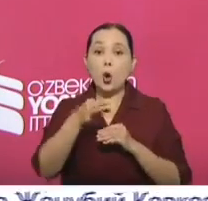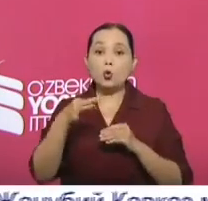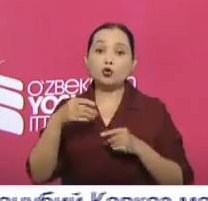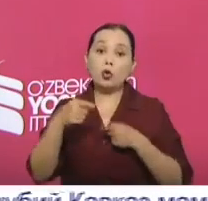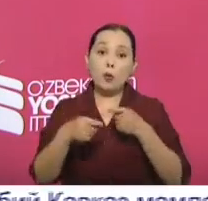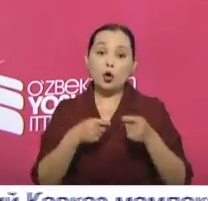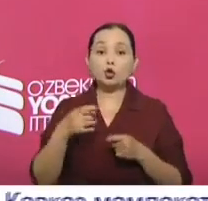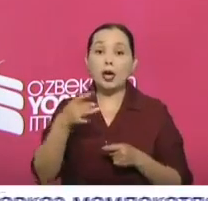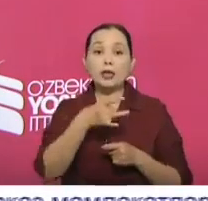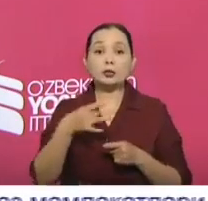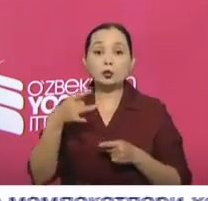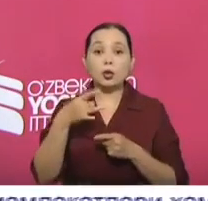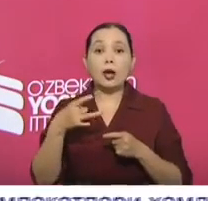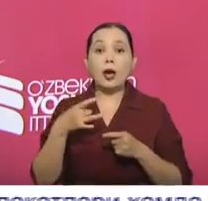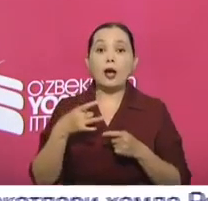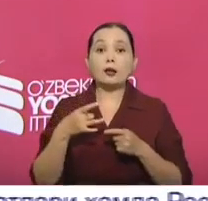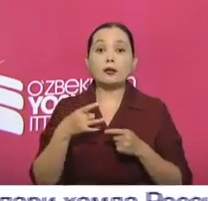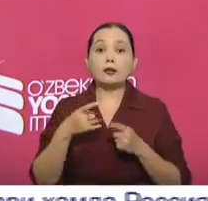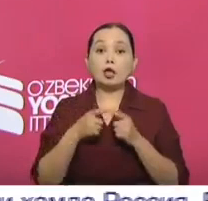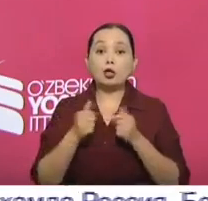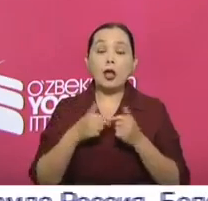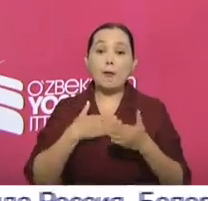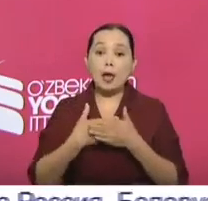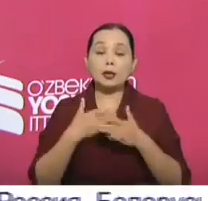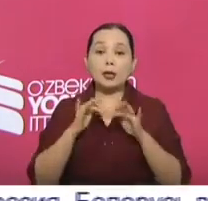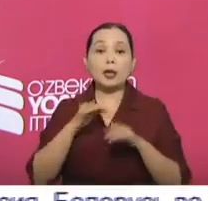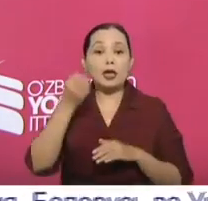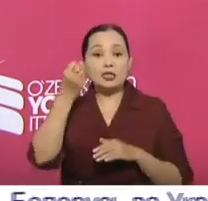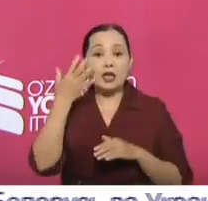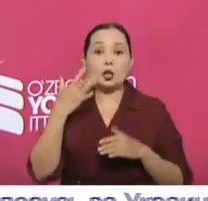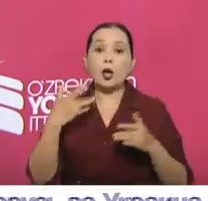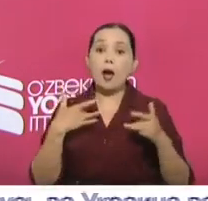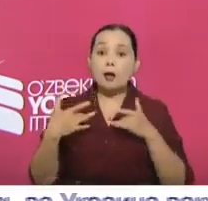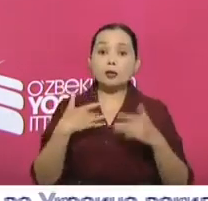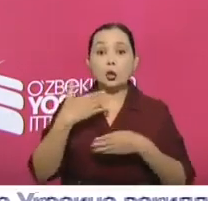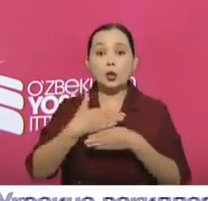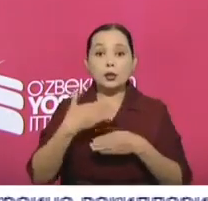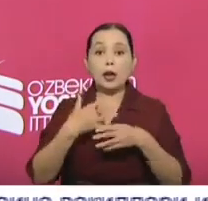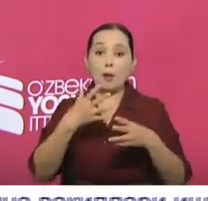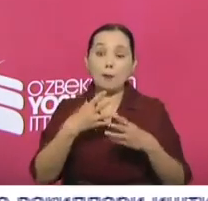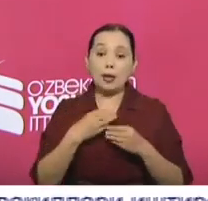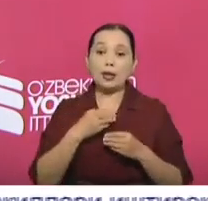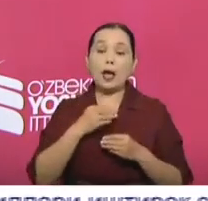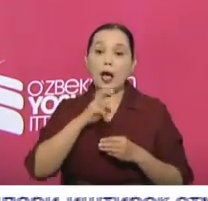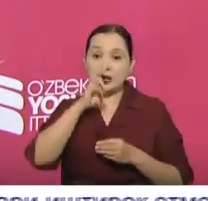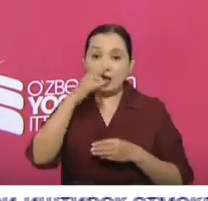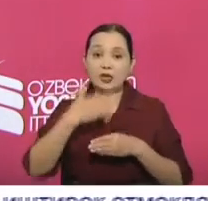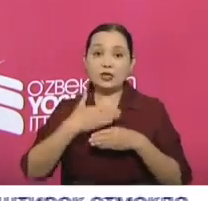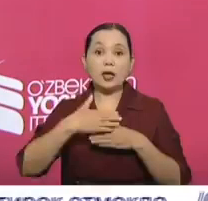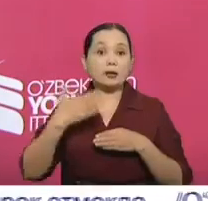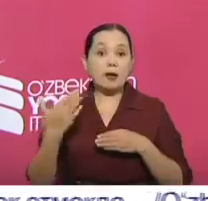boshqarmalar, respublika tashkilotlarida mehnat qilayotgan san'atkorlar va teatr aktyorlari, shu bilan birgalikda davlat teatrlari